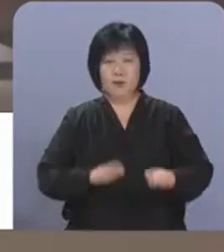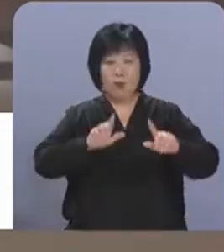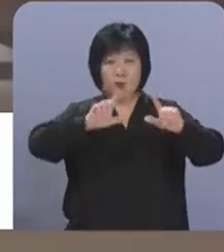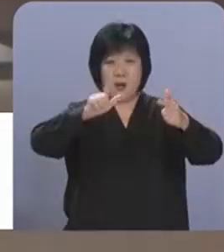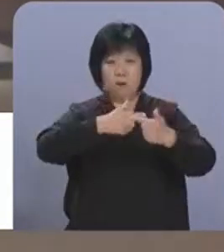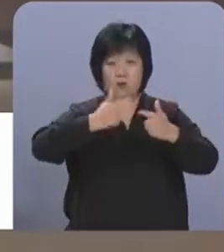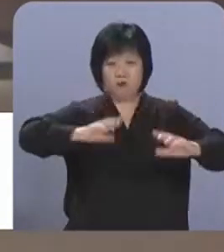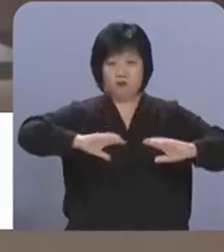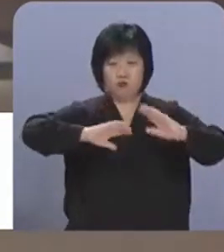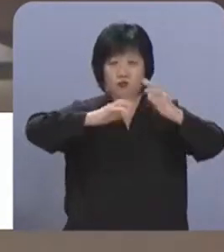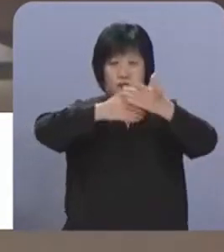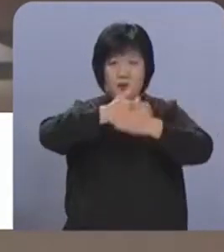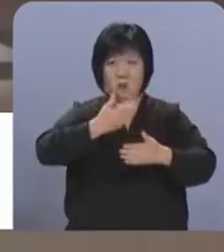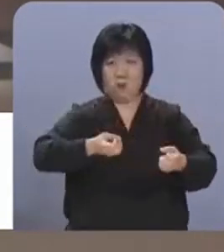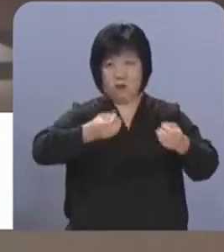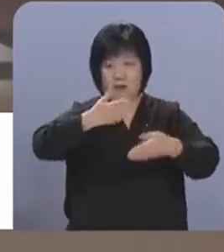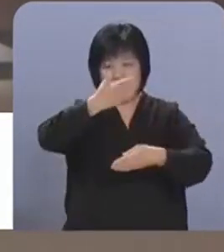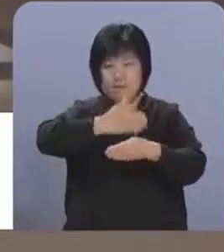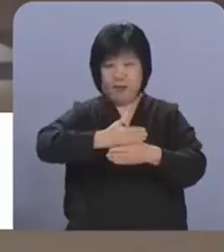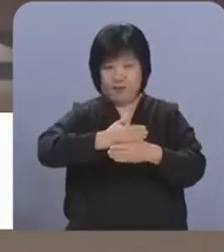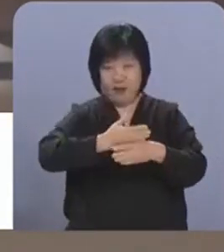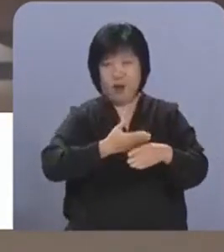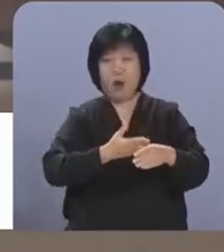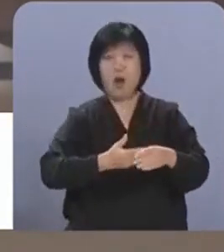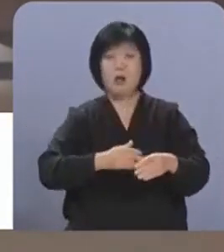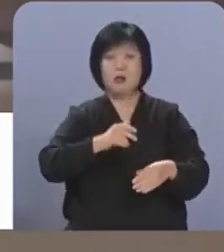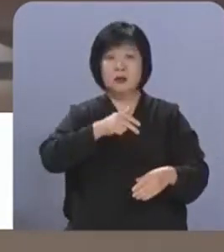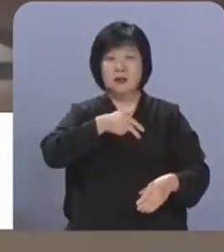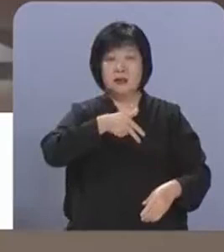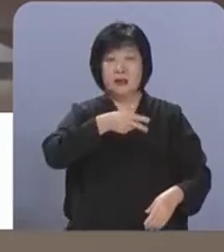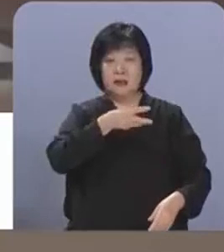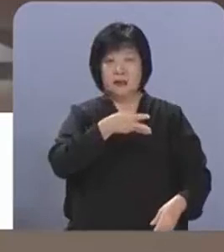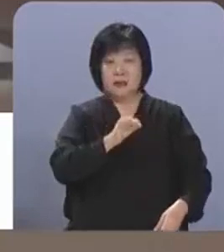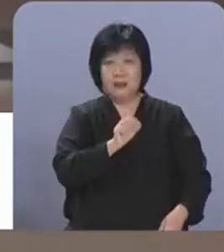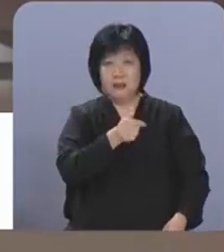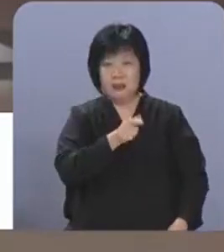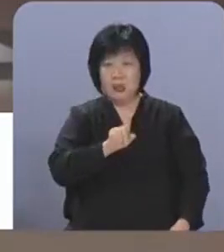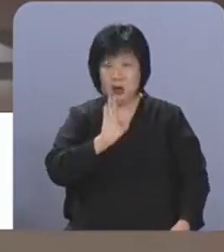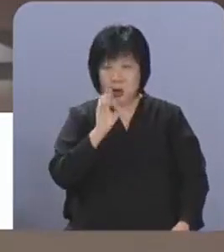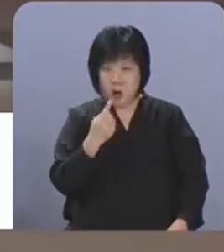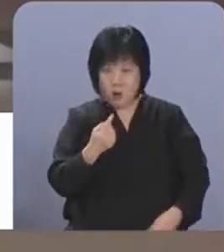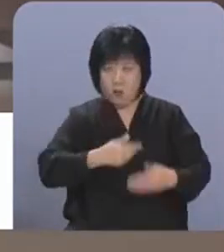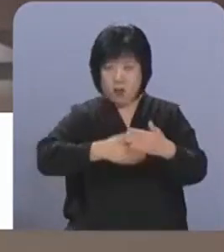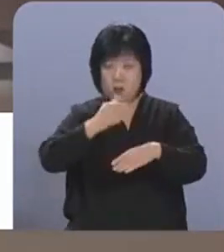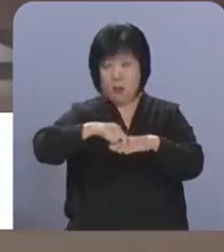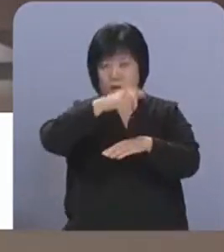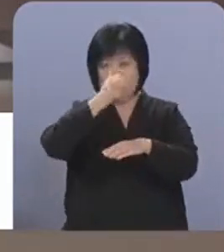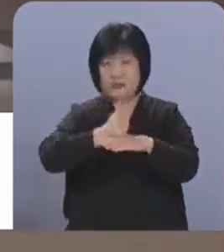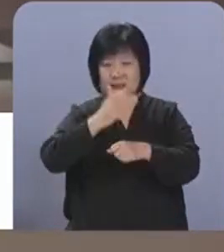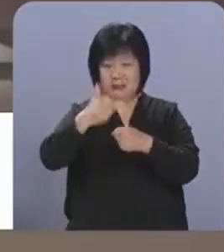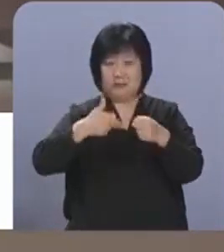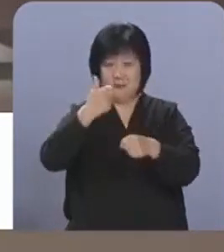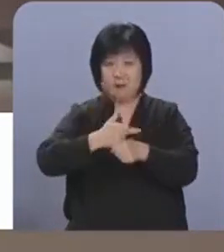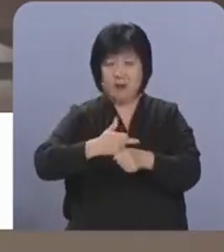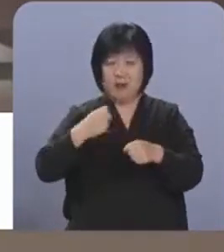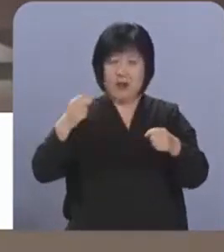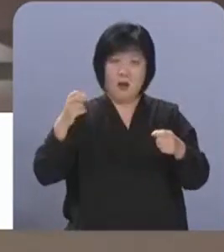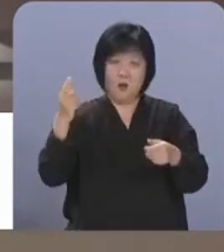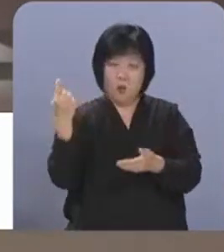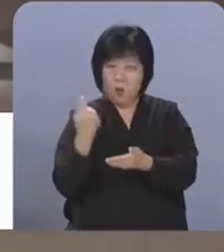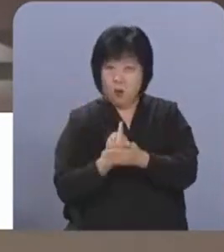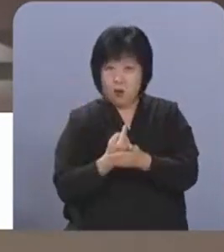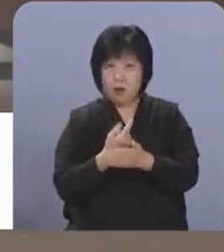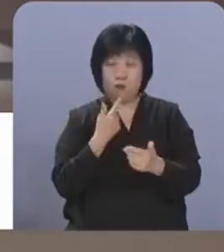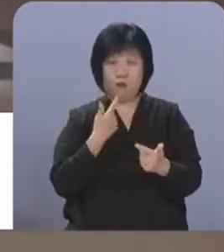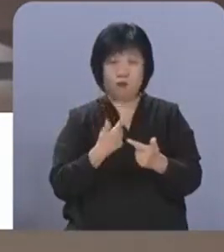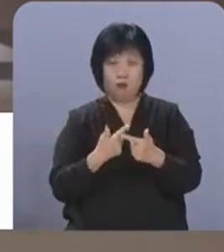올해 부산국제영화제의 폐막작은 중국 닝하오 감독의 영화의 황제입니다. 17년 만에 다시 폐막작으로 부산을 찾은